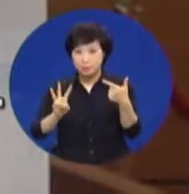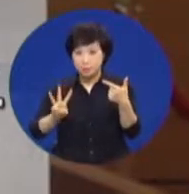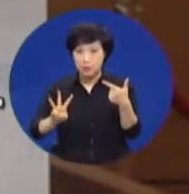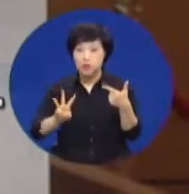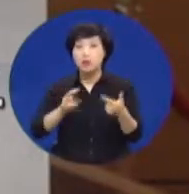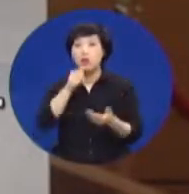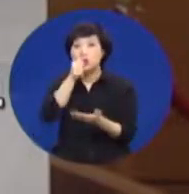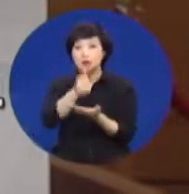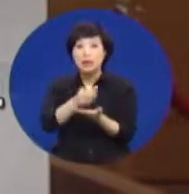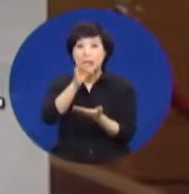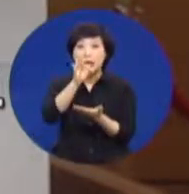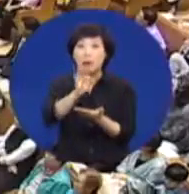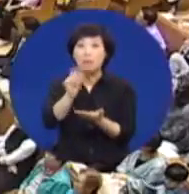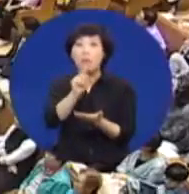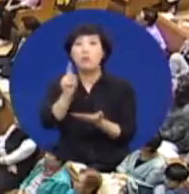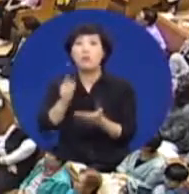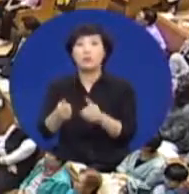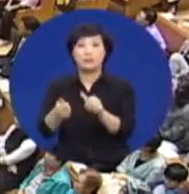싹은 사망이다.